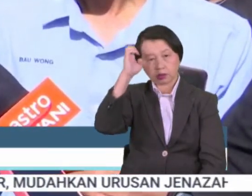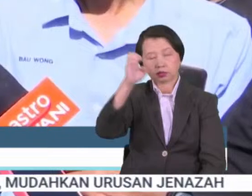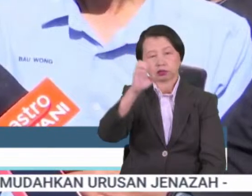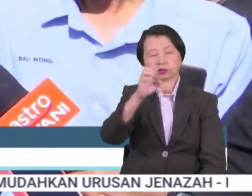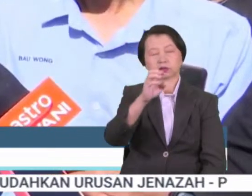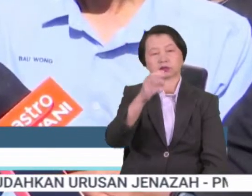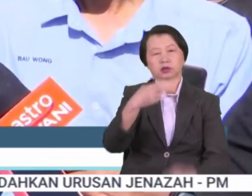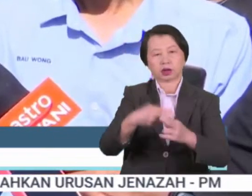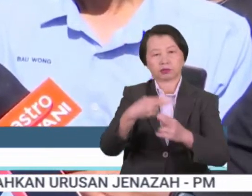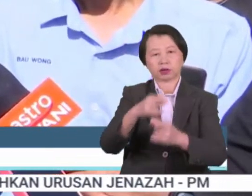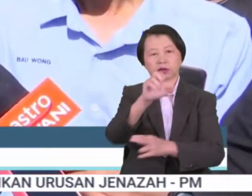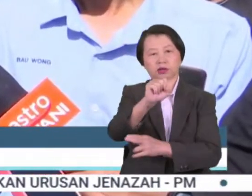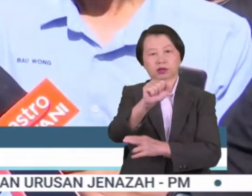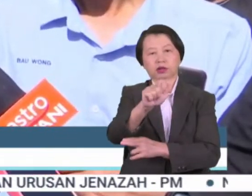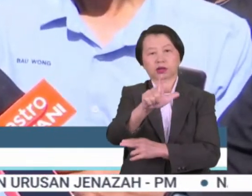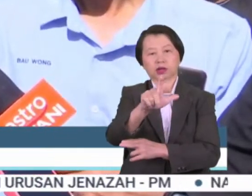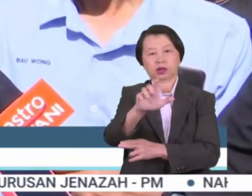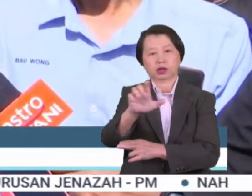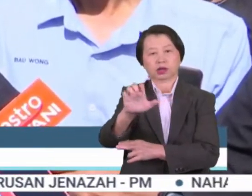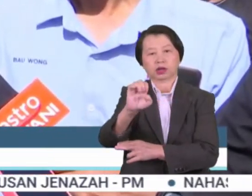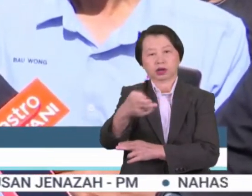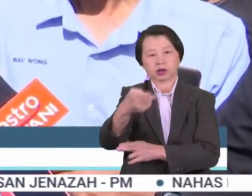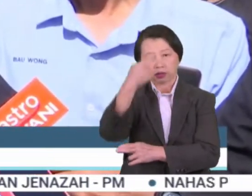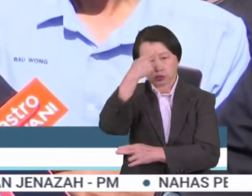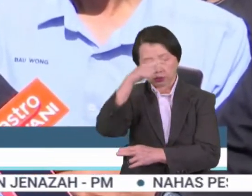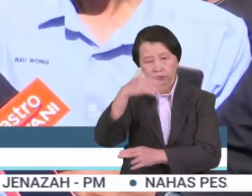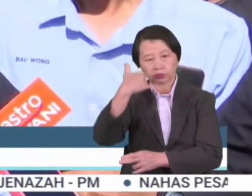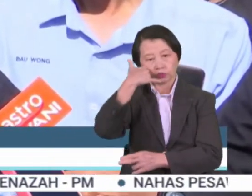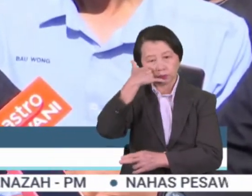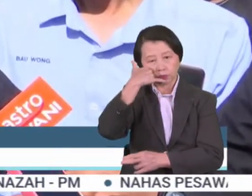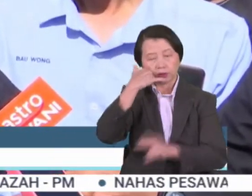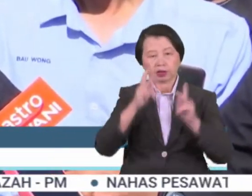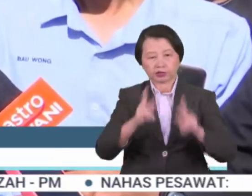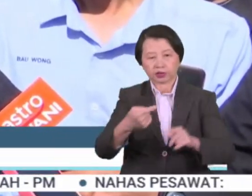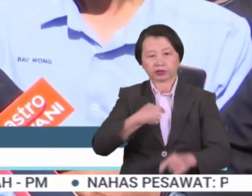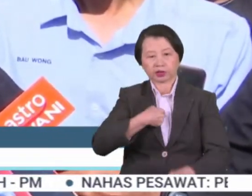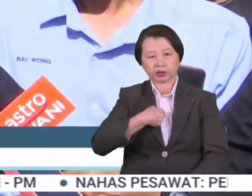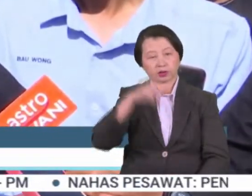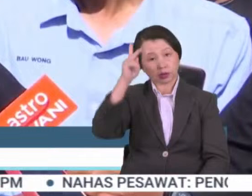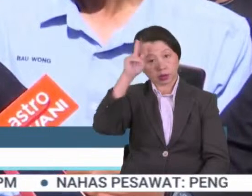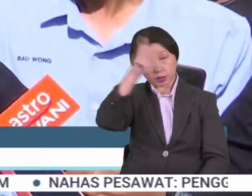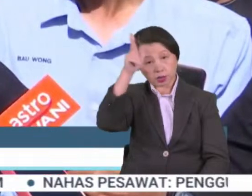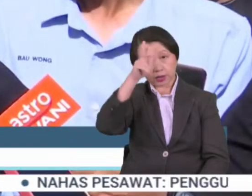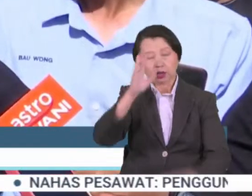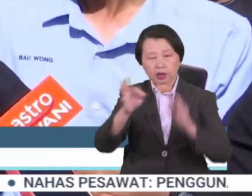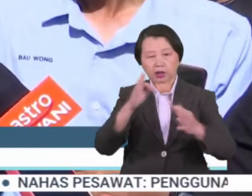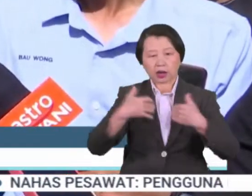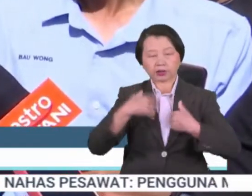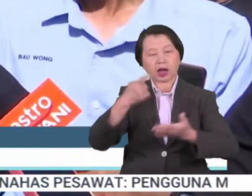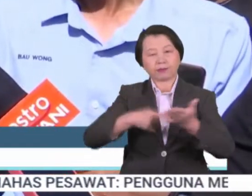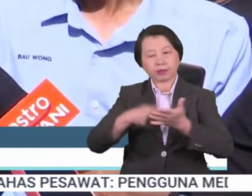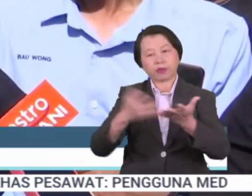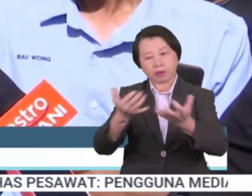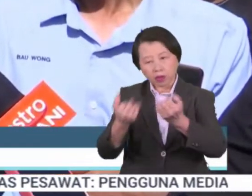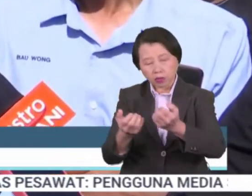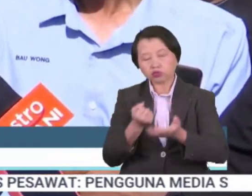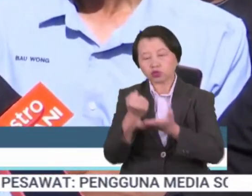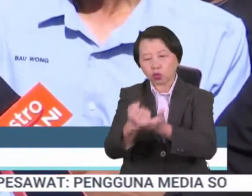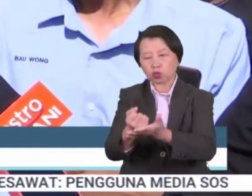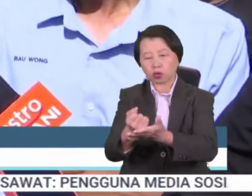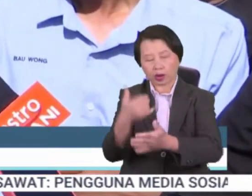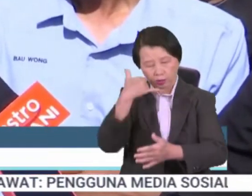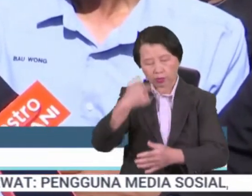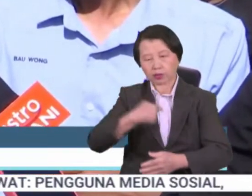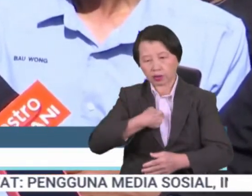salh untuk menghubungi pihak saya dan pihak kerajaan jika ada apa-apa keperluan terutamanya berkaitan